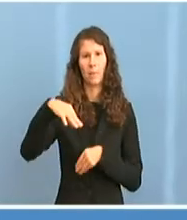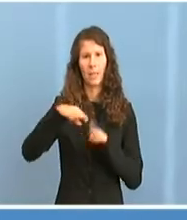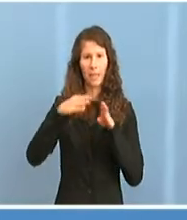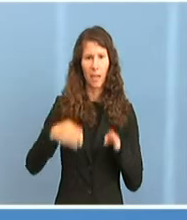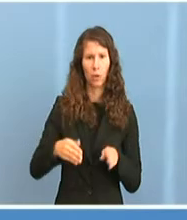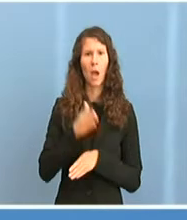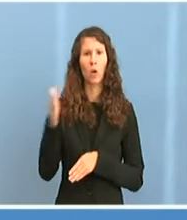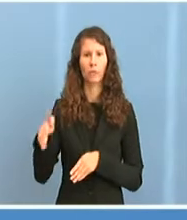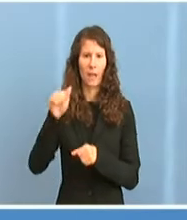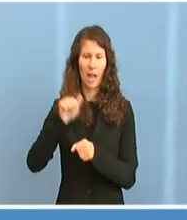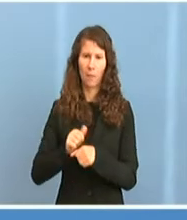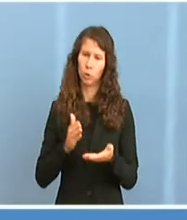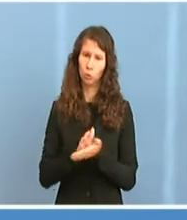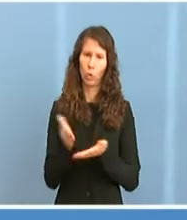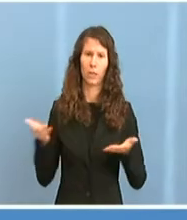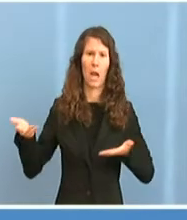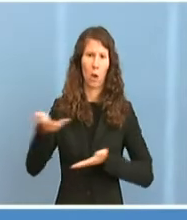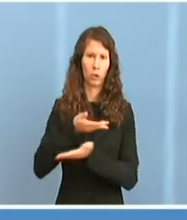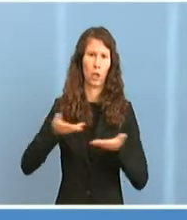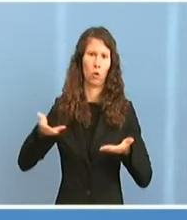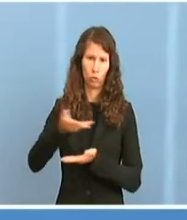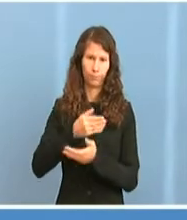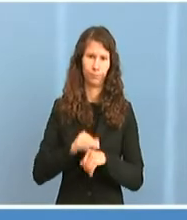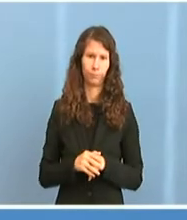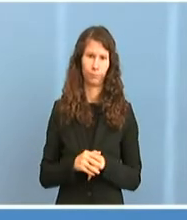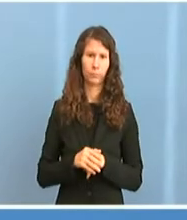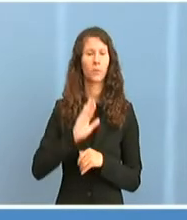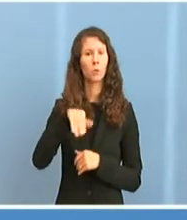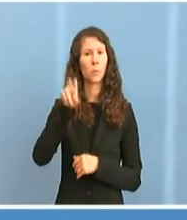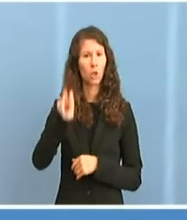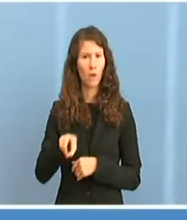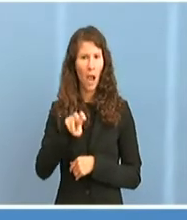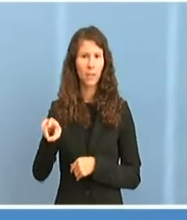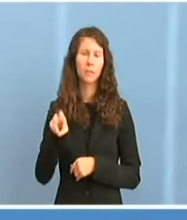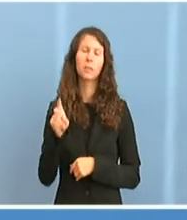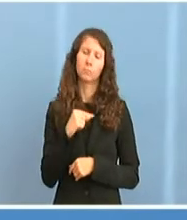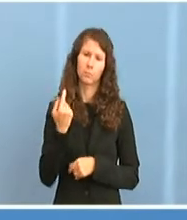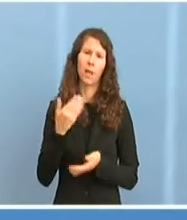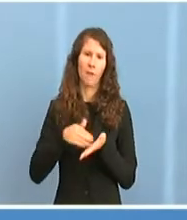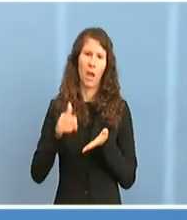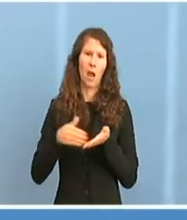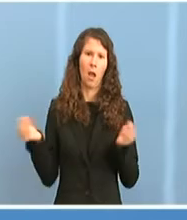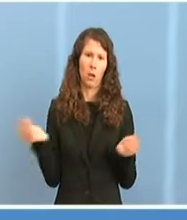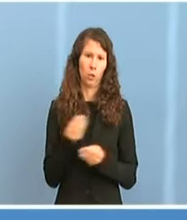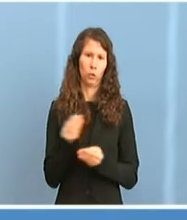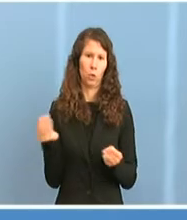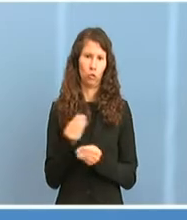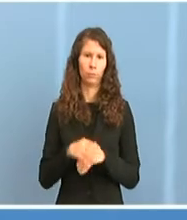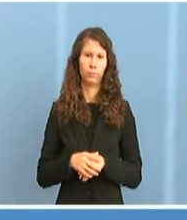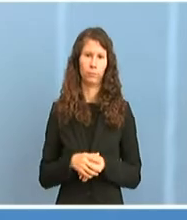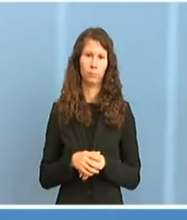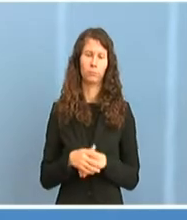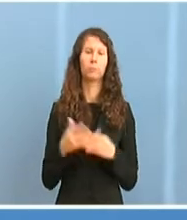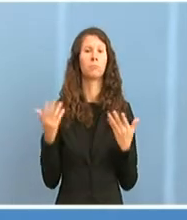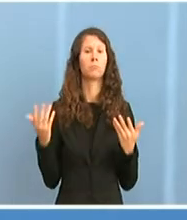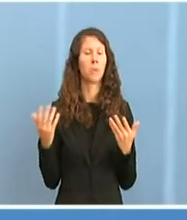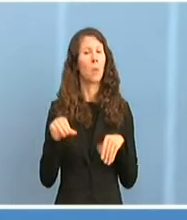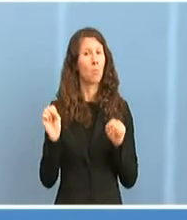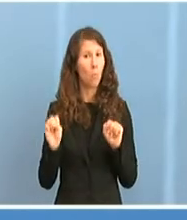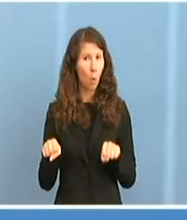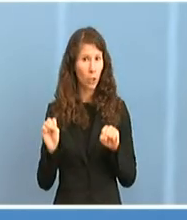dem Auswärtigen Amt. Wir werden uns auch zur Schweiz weiterhin austauschen und gegebenenfalls dann halt